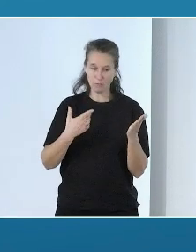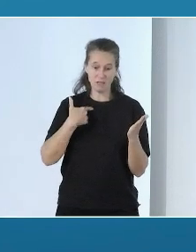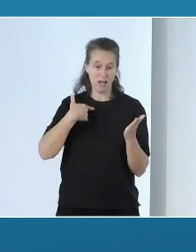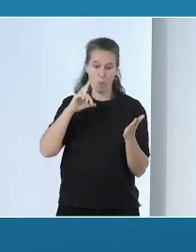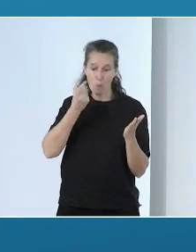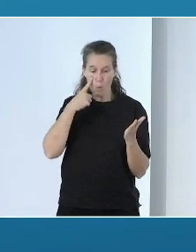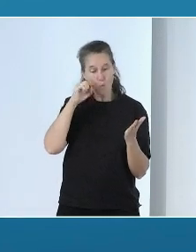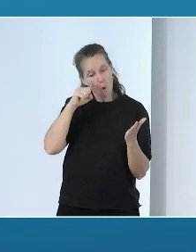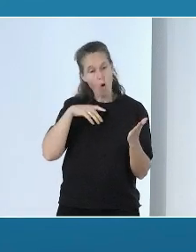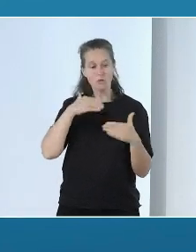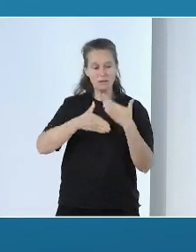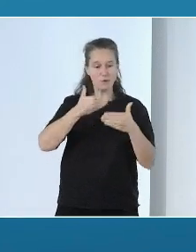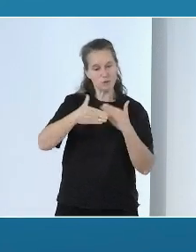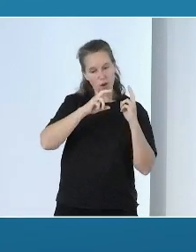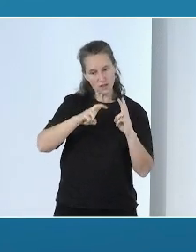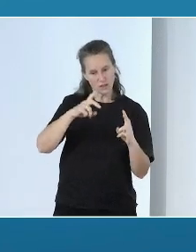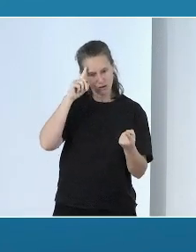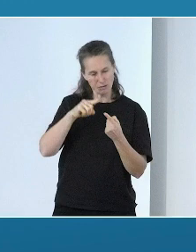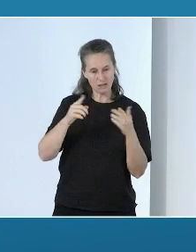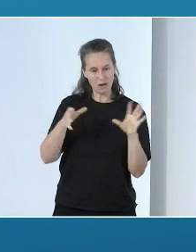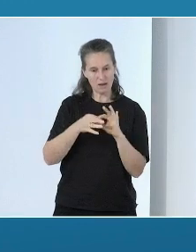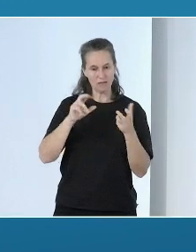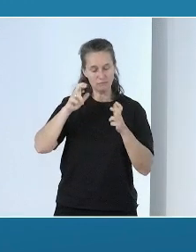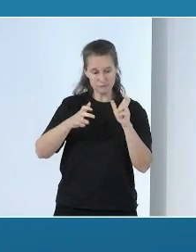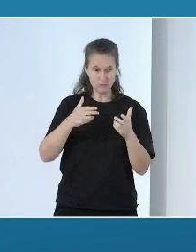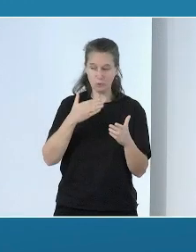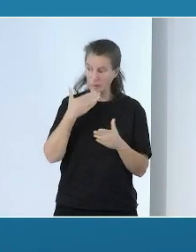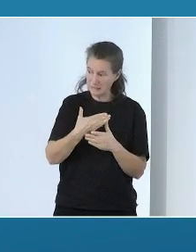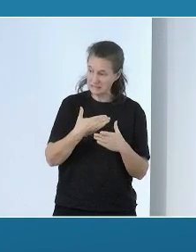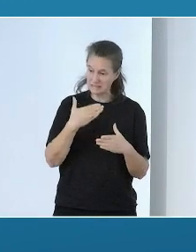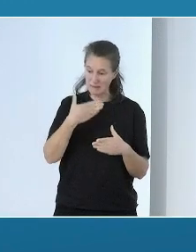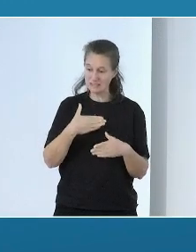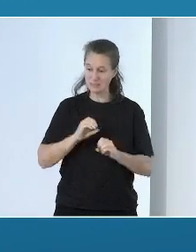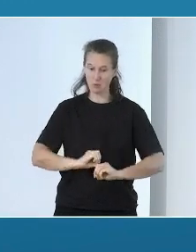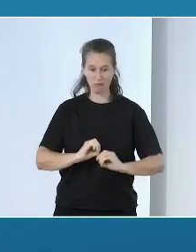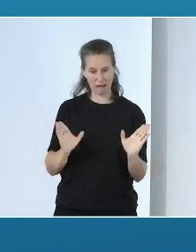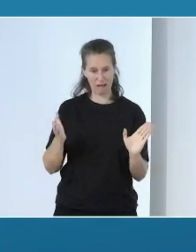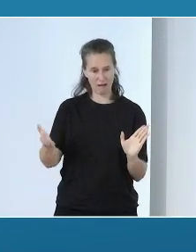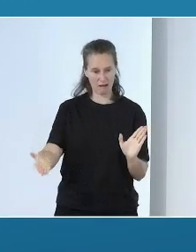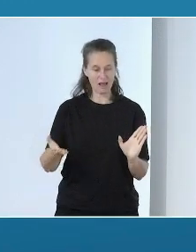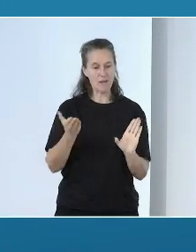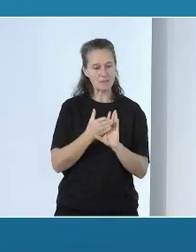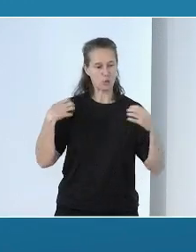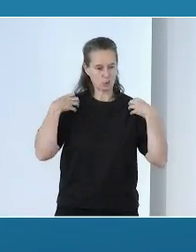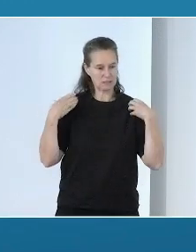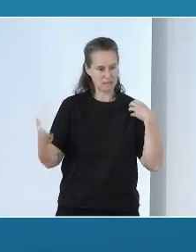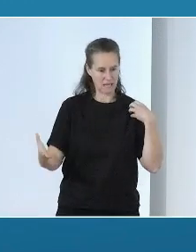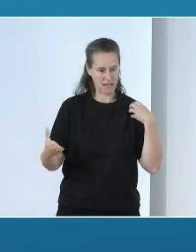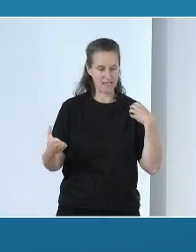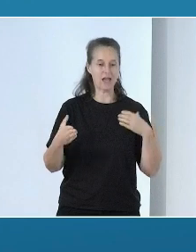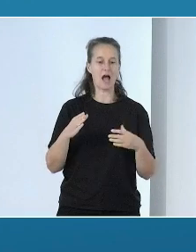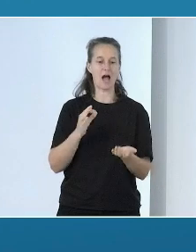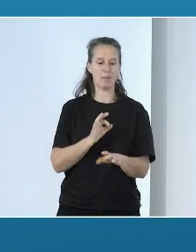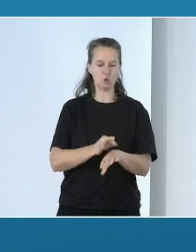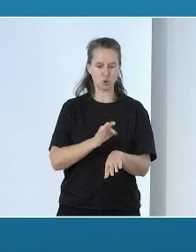fait des dernières avancées et des dernières recherches. Et merci à Claire Pourcelot, qui est psychomotricienne au CEDA de